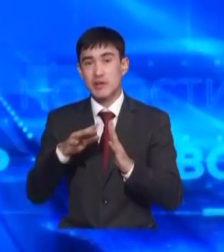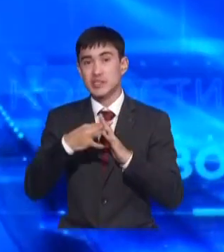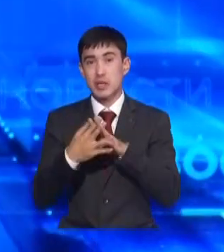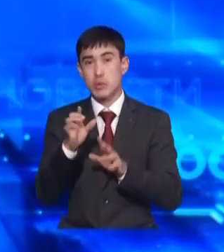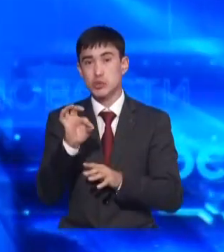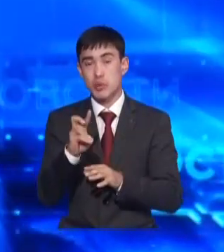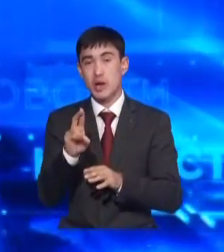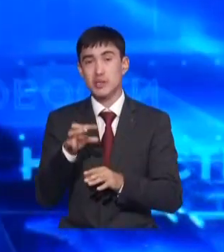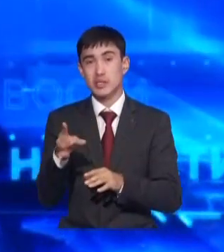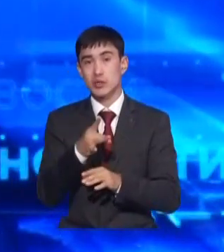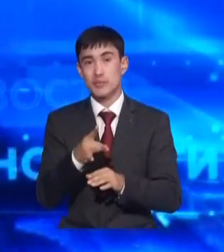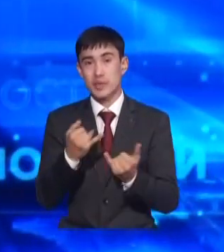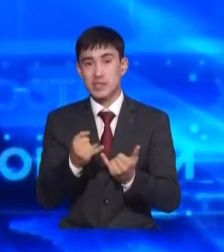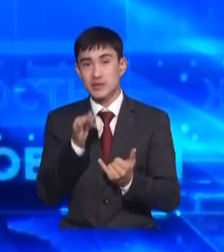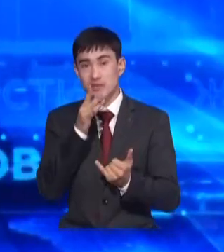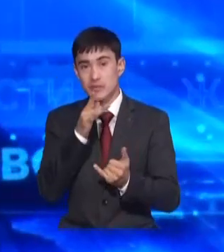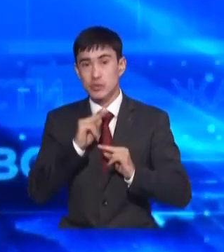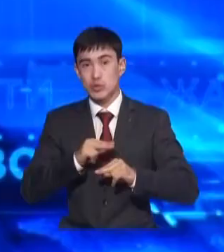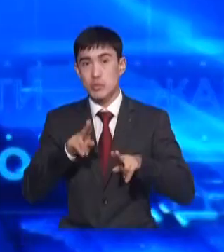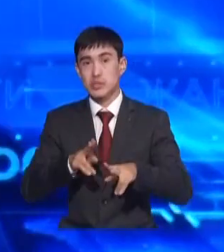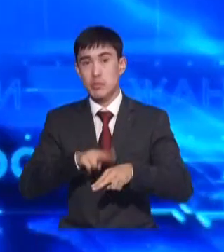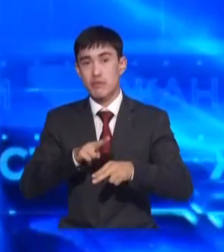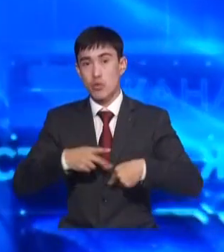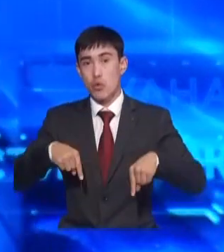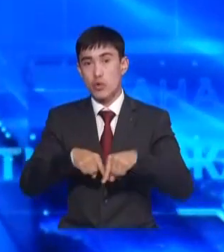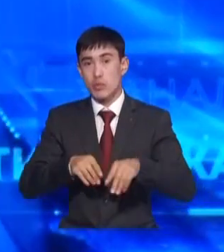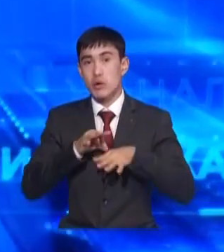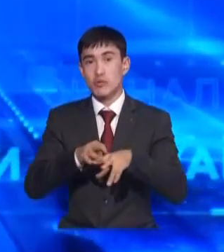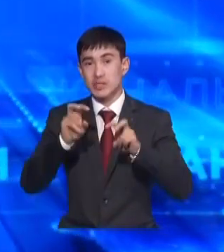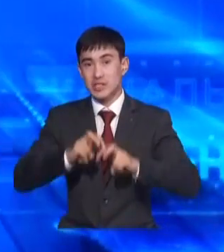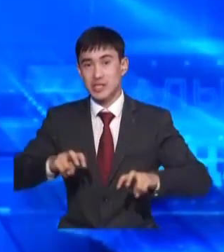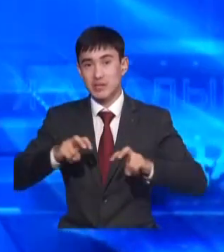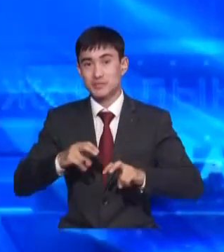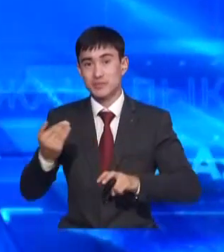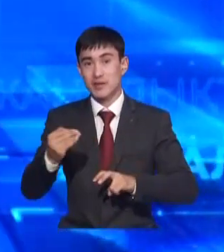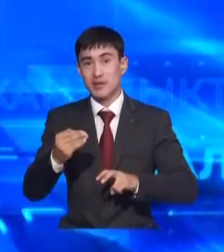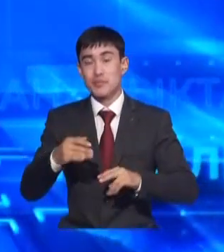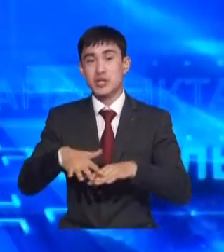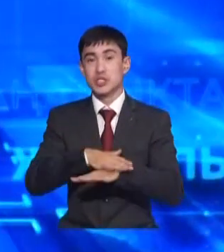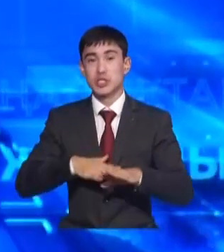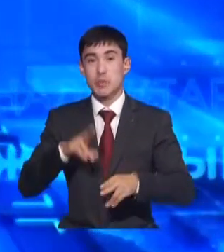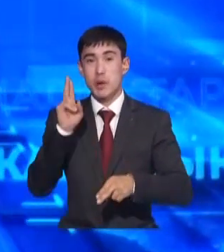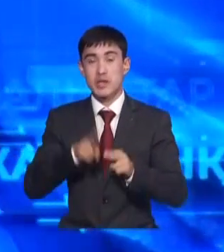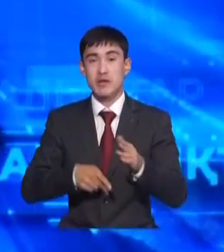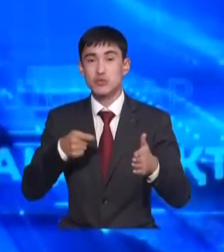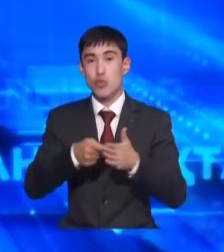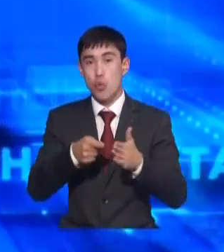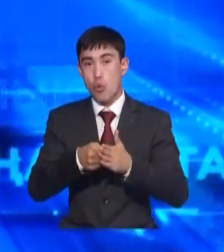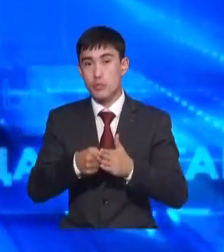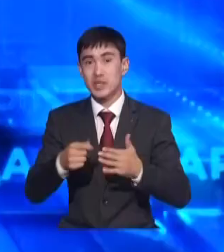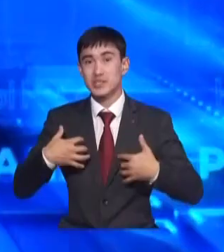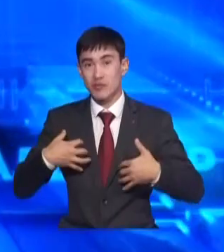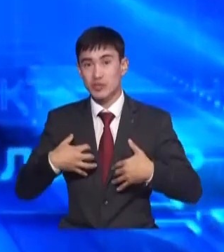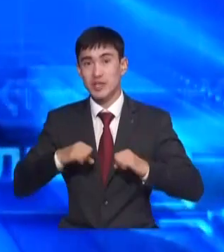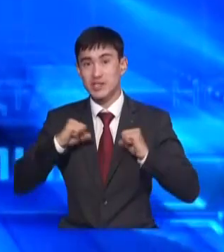района. В настоящее время сотрудниками местных правоохранительных органов проводятся расследования. Тем временем жители, потерявшие корм